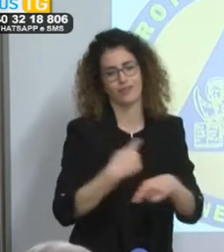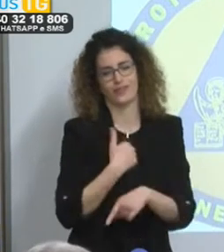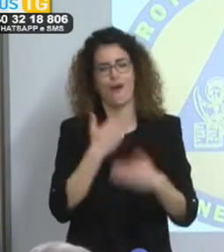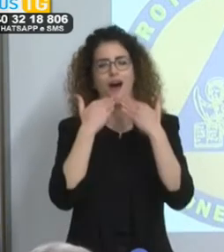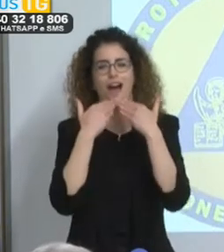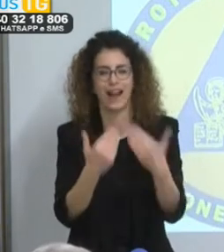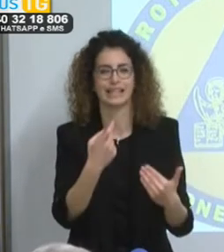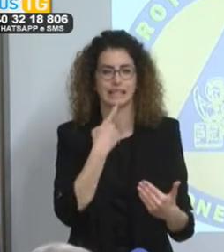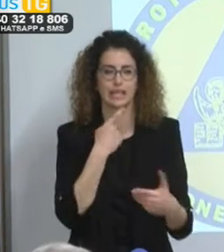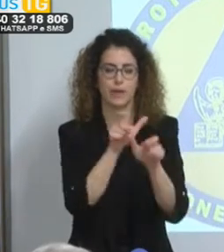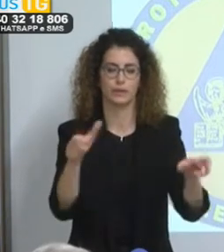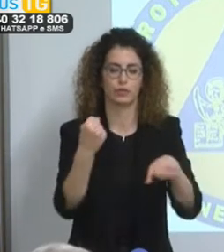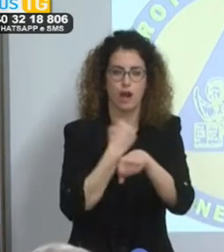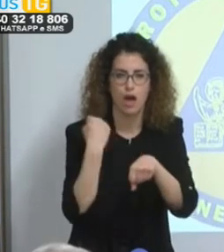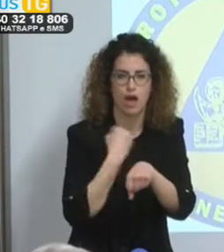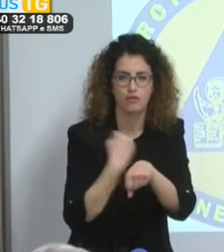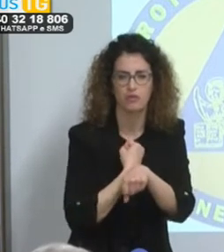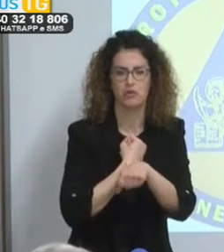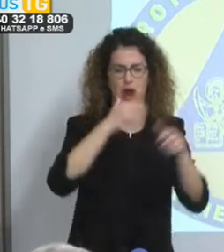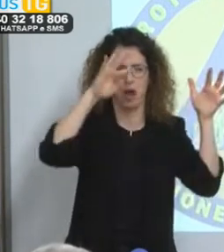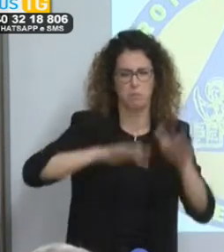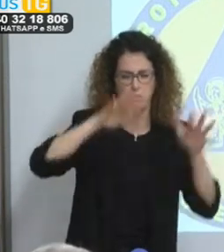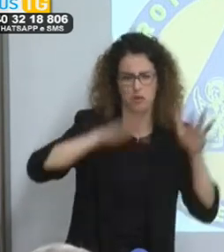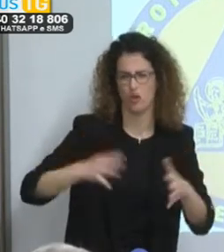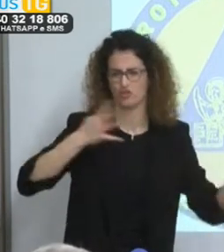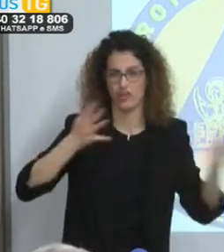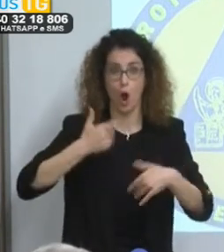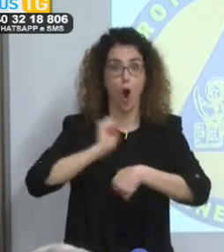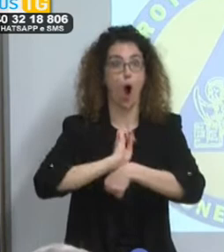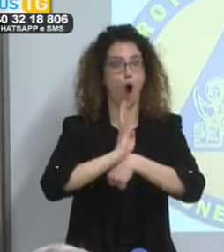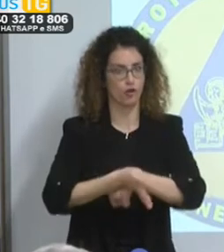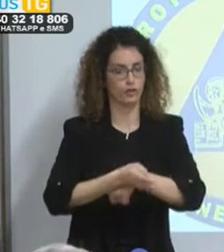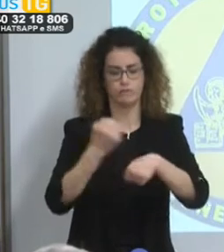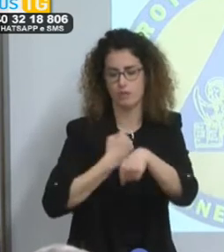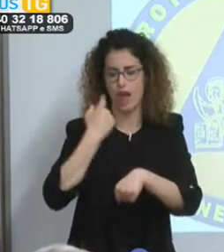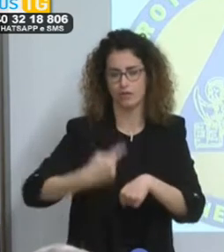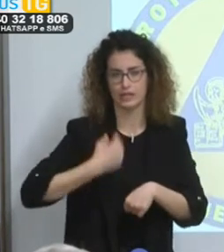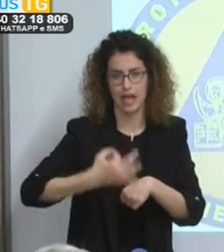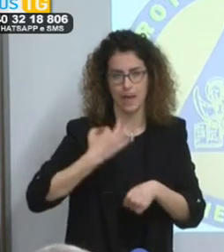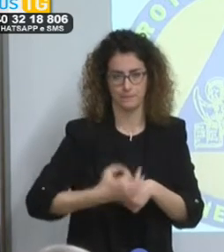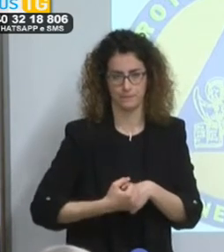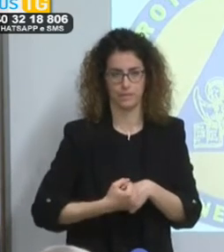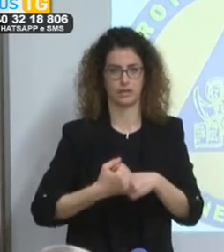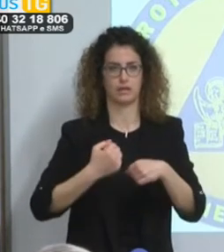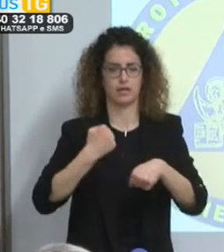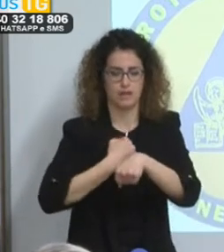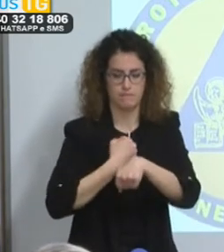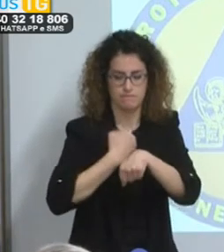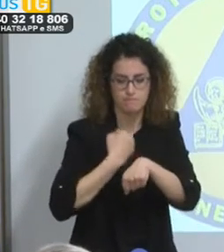ai lavoratori che pioggia, vento e Covid hanno sempre lavorato, alle imprese,